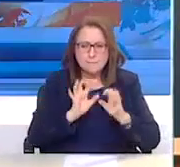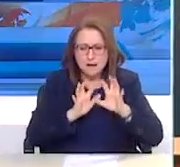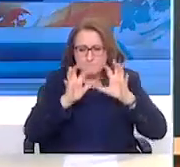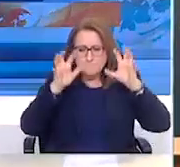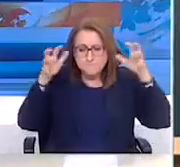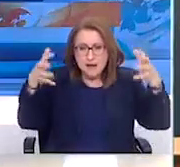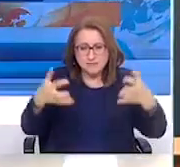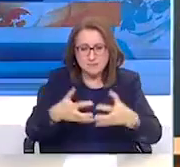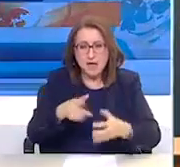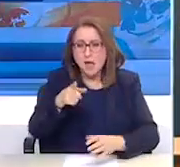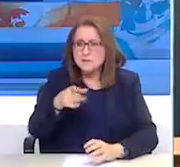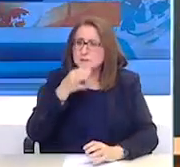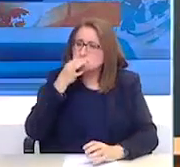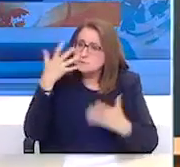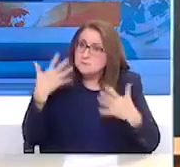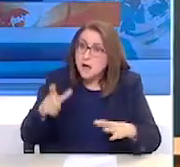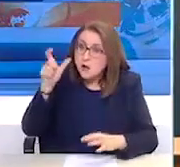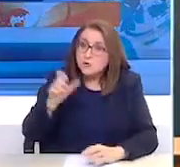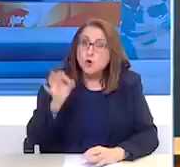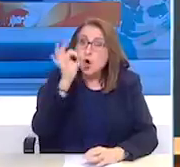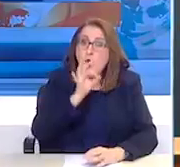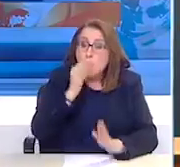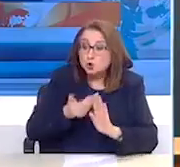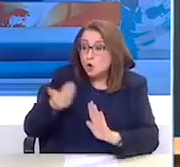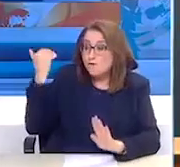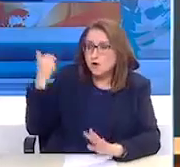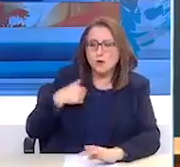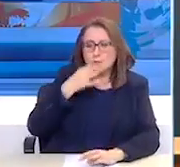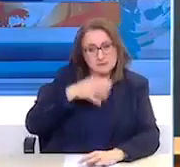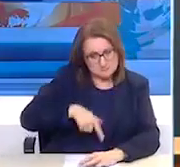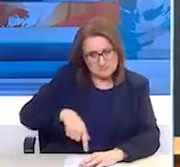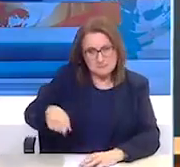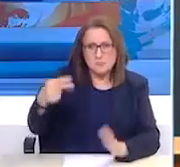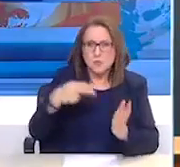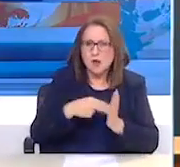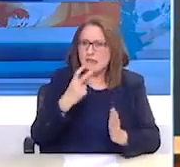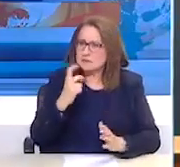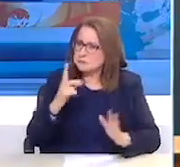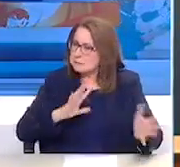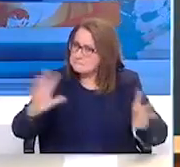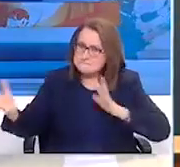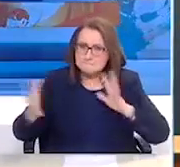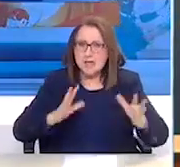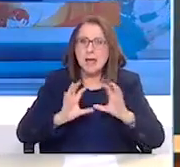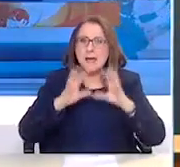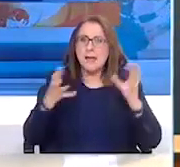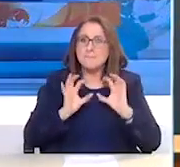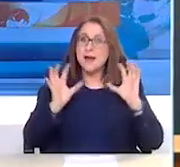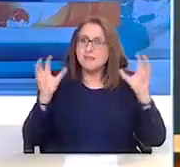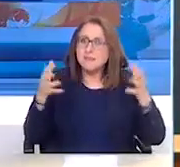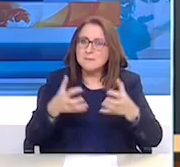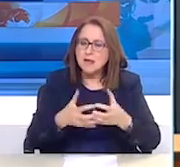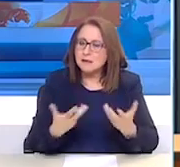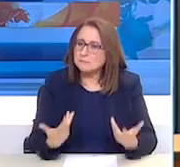μια επικείμενη πανδημία και αν δούμε μια κατακόρυφη αύξηση στις απώλειες από COVID-19 στην Ελλάδα, τα μέτρα αναμένεται